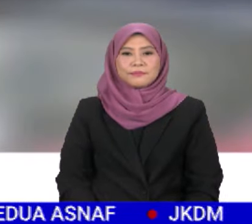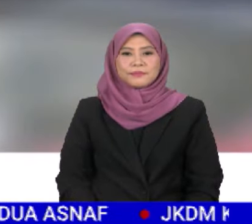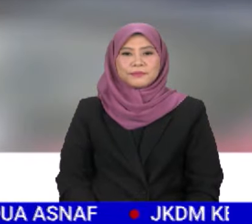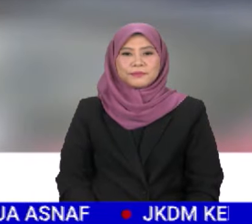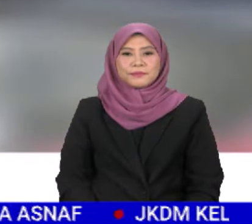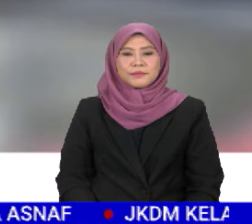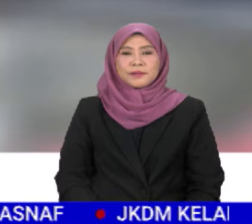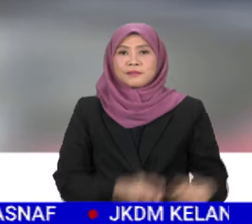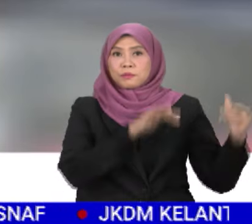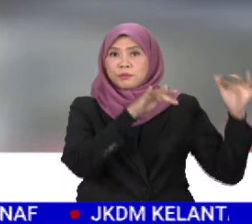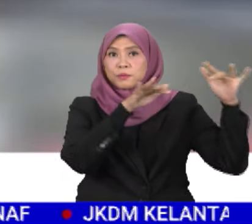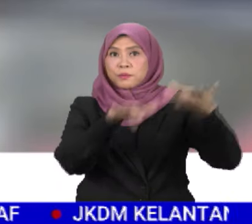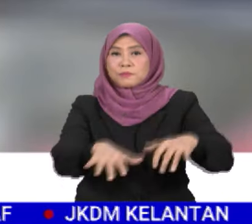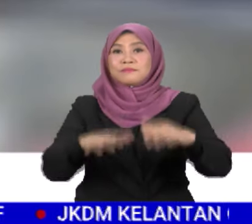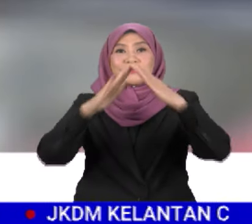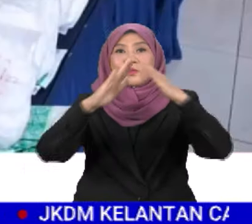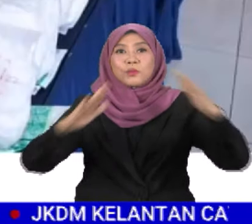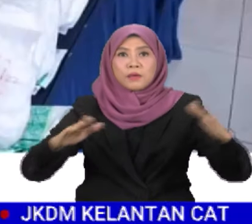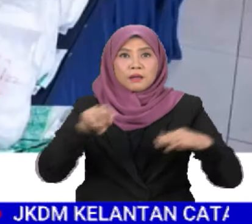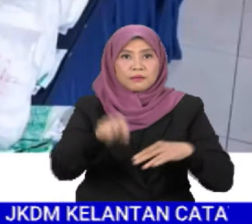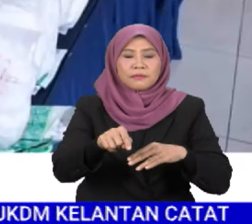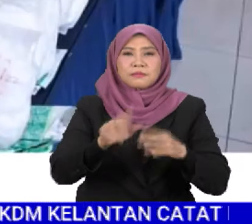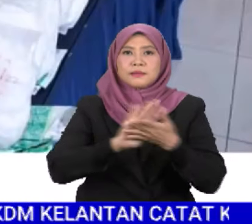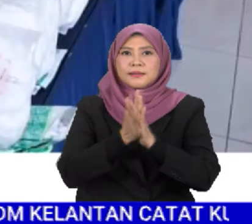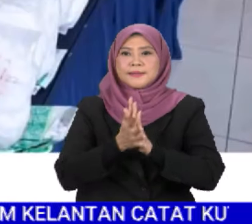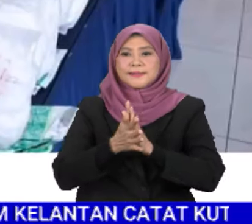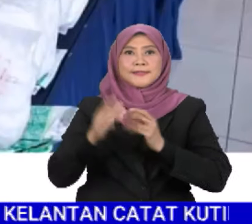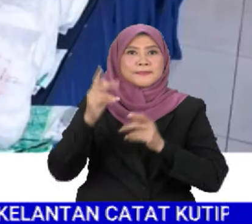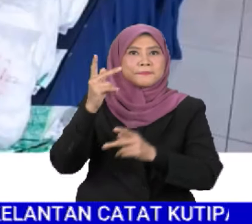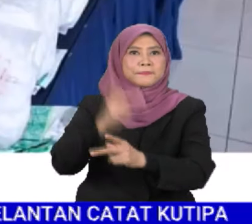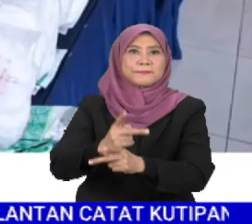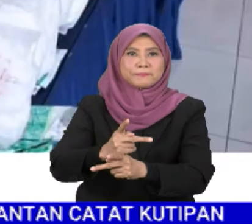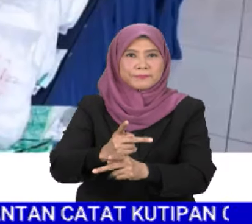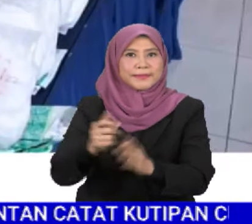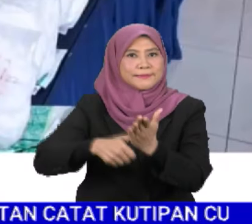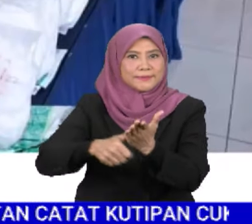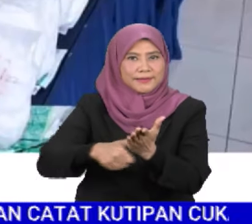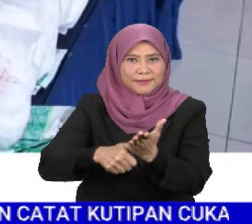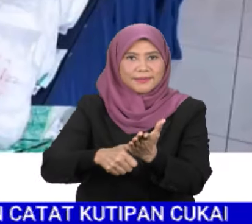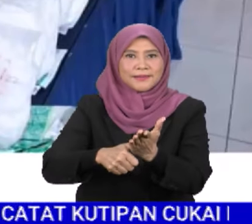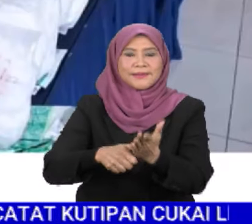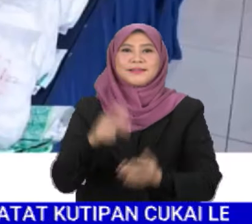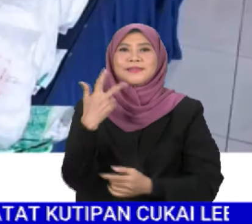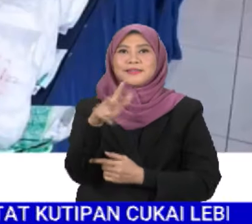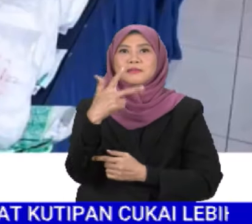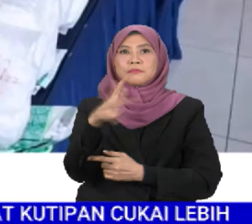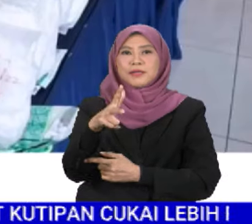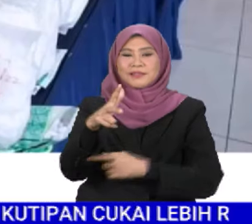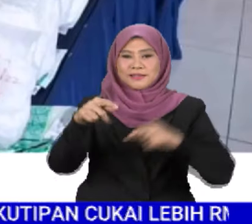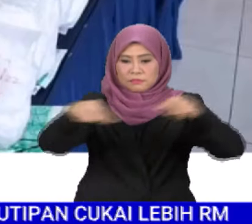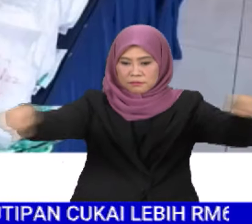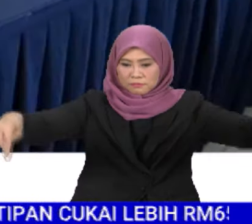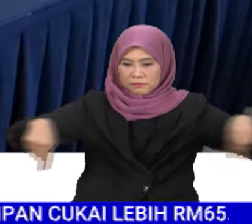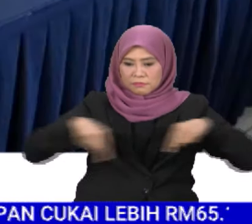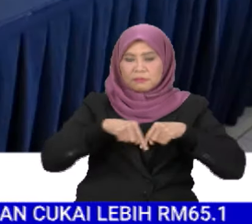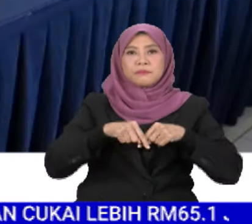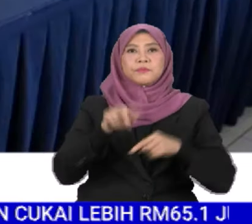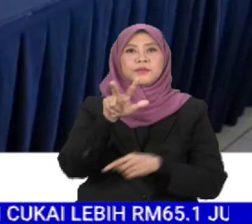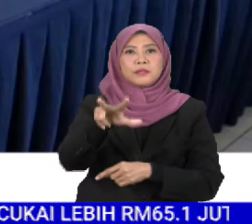dalam serbuan di sebuah rumah yang dipercayai dijadikan stok simpanan dada itu 13 kampit